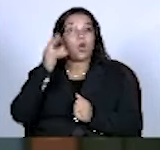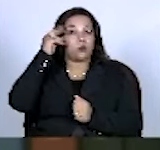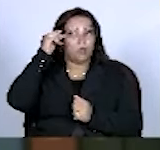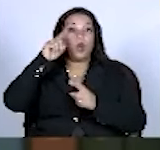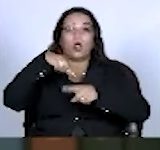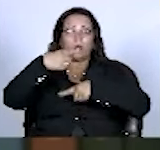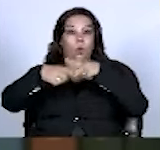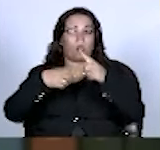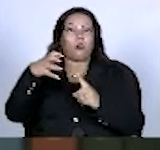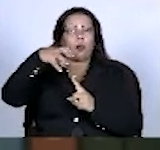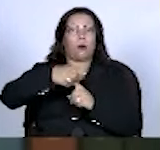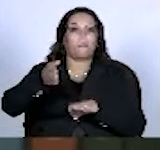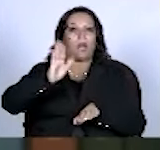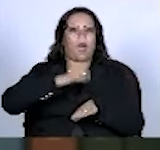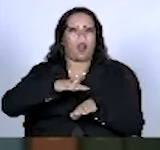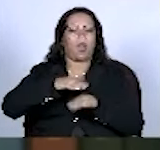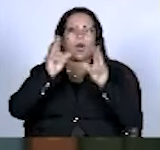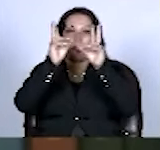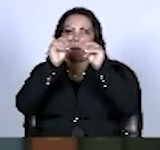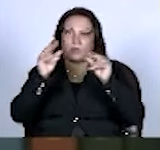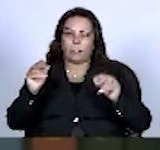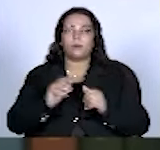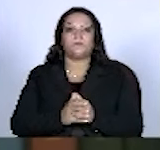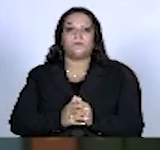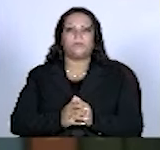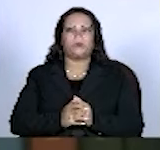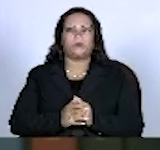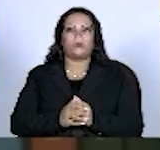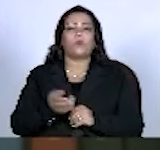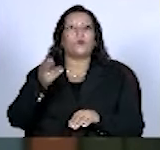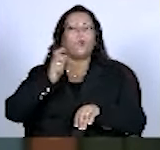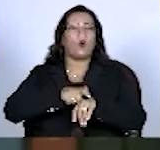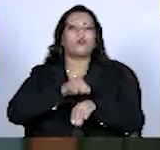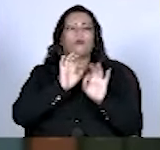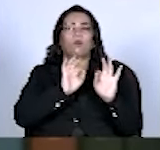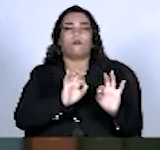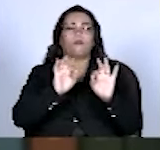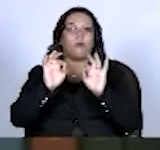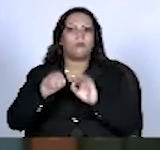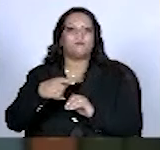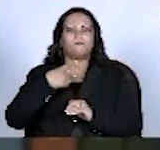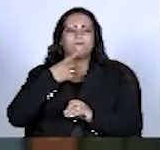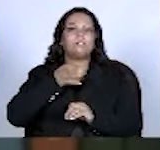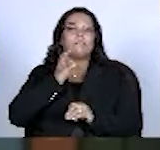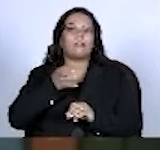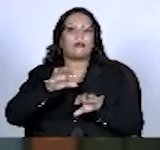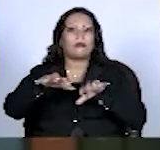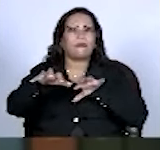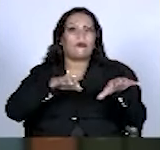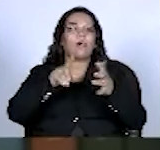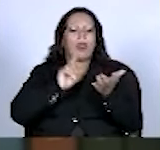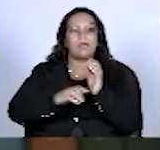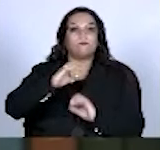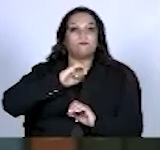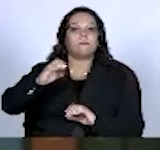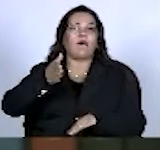تواصل اعتدائها على لبنان وفي الوقت ذاته تتوعد ايران بالرد